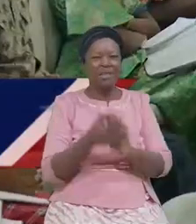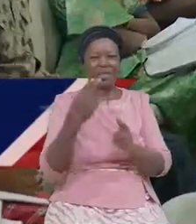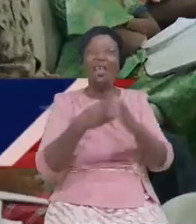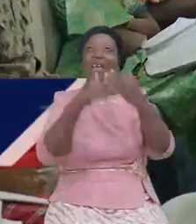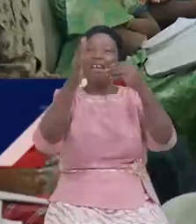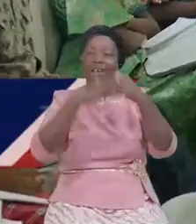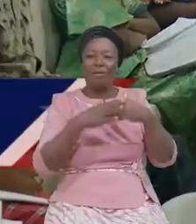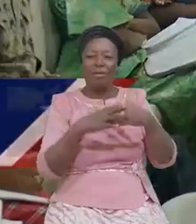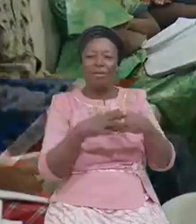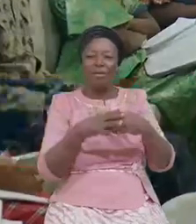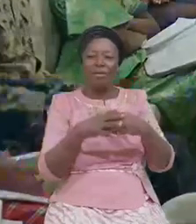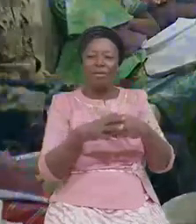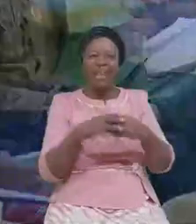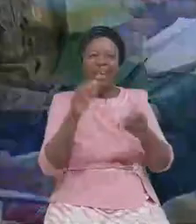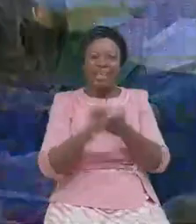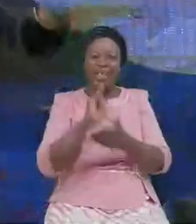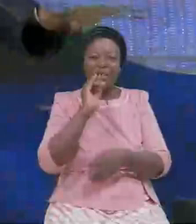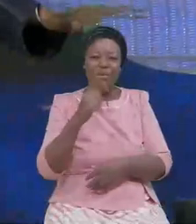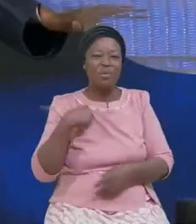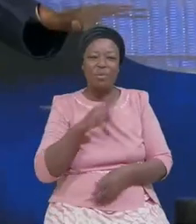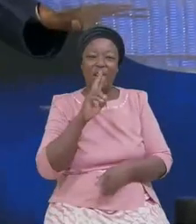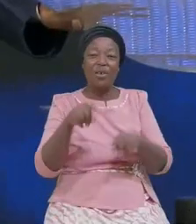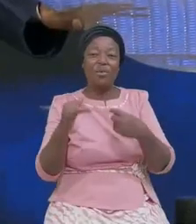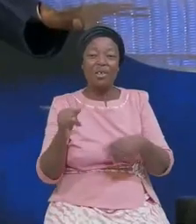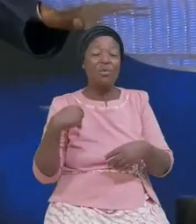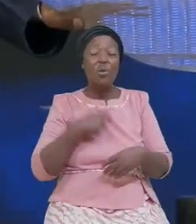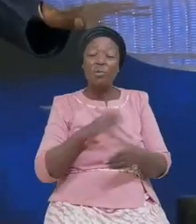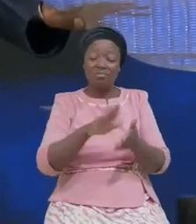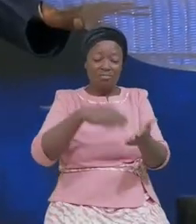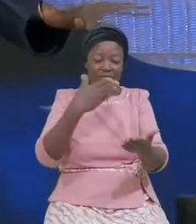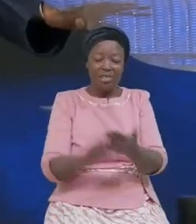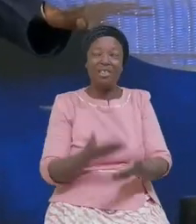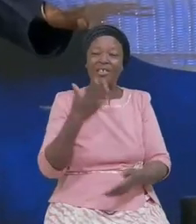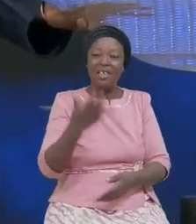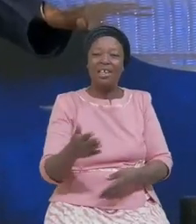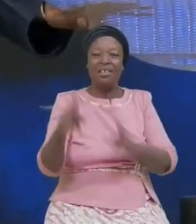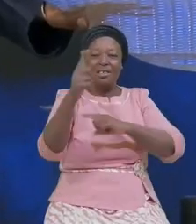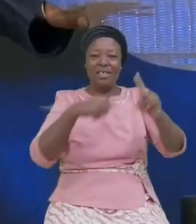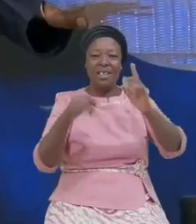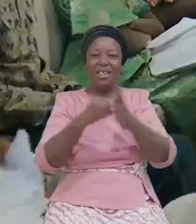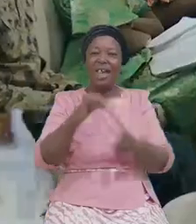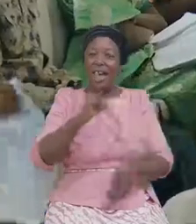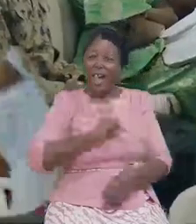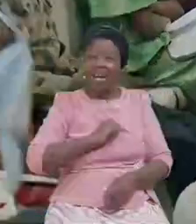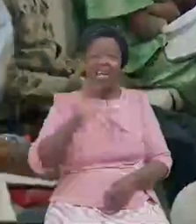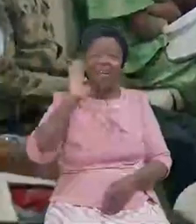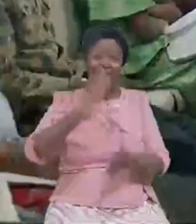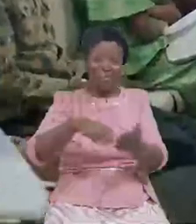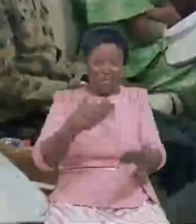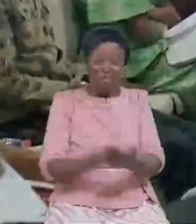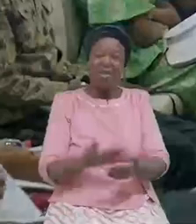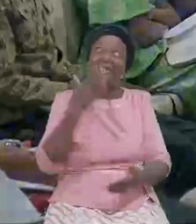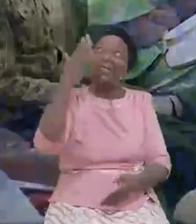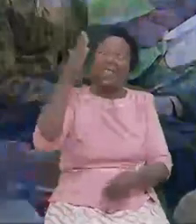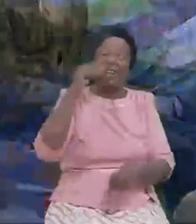la terre parfaite, le ciel, c'est là où nous allons. Nous allons atteindre là-bas. Moi, je vais atteindre là-bas. Toi, tu atteindras là-bas